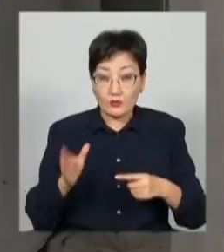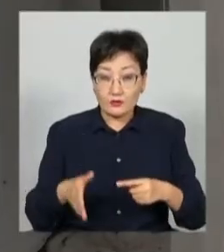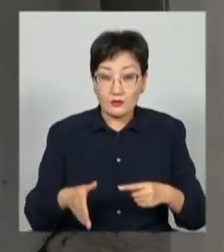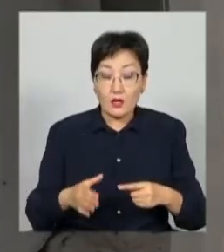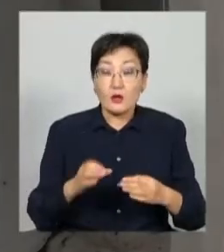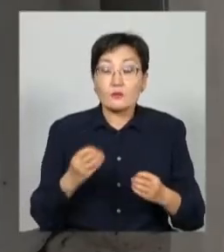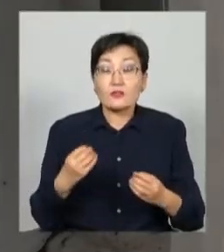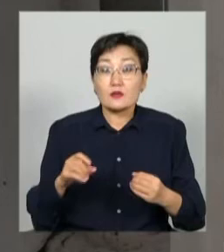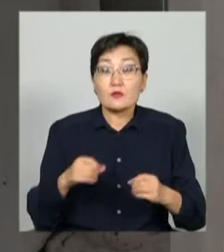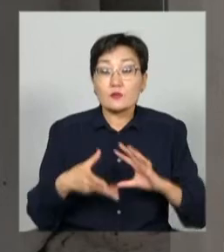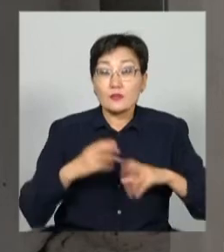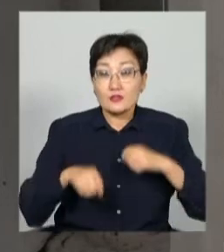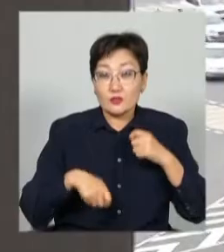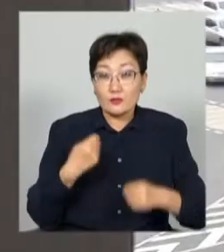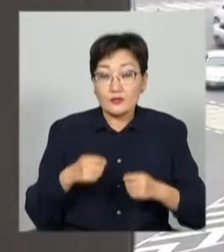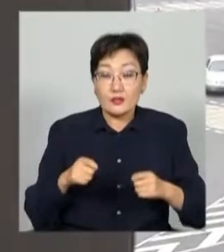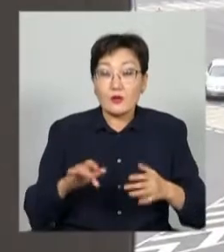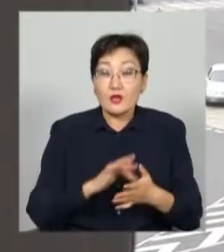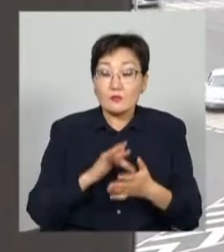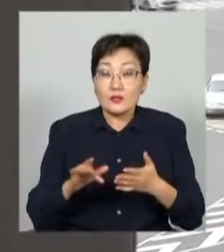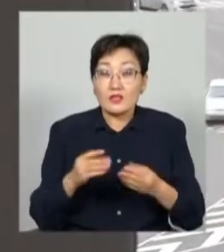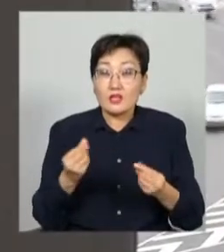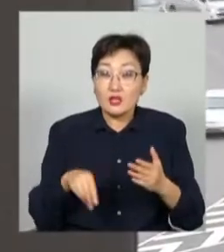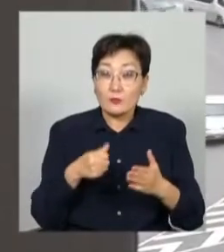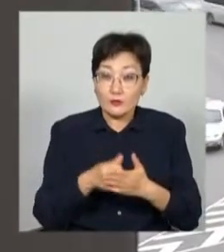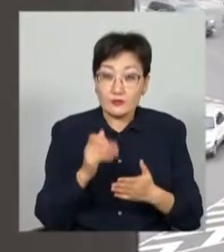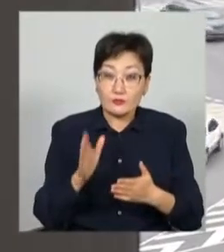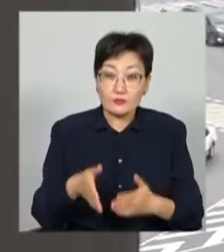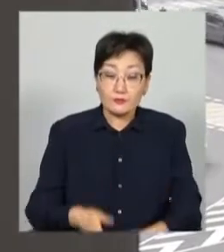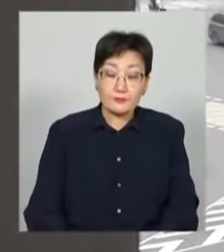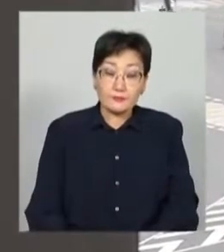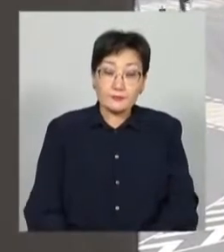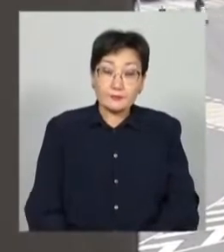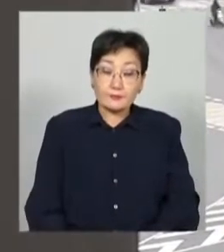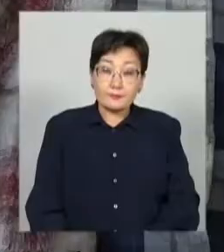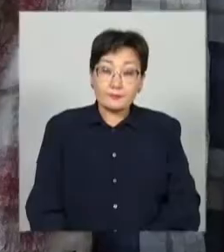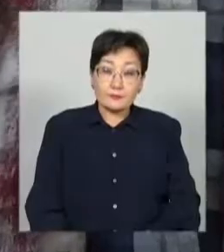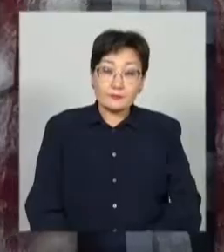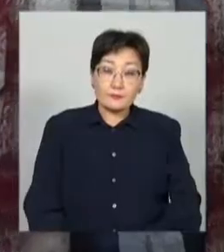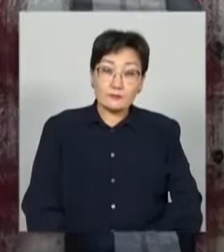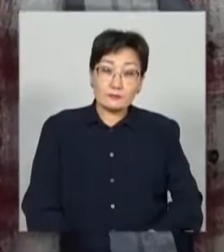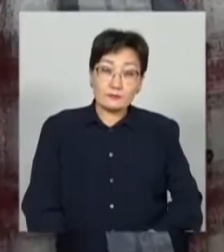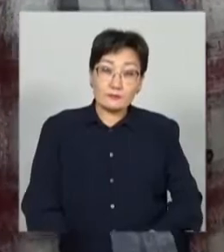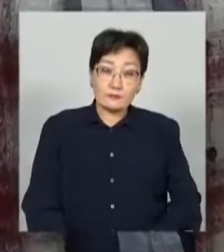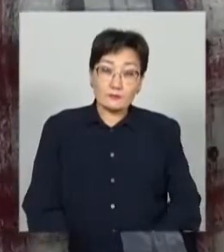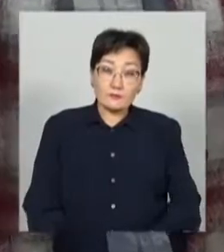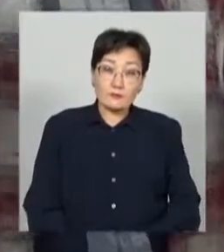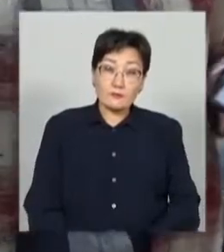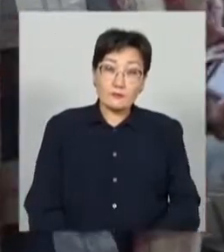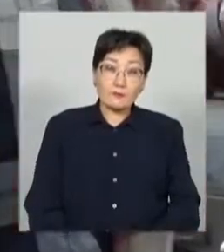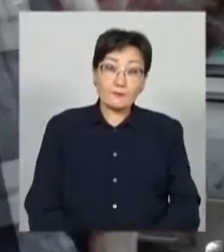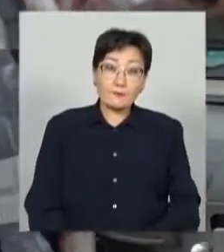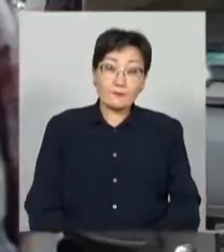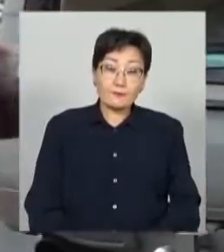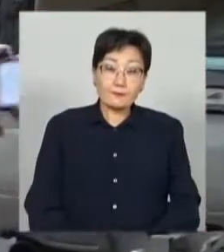болады. Сондай-ақ шығын көлемі жергілікті бюджет есебінен өтелмек. Жанар Ғаниқызы, Ұлағат Арғын, Диас Махамбетов, Сағынғали Мұңайтпасов,